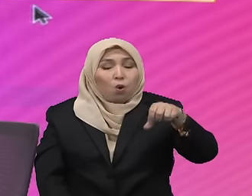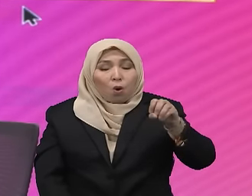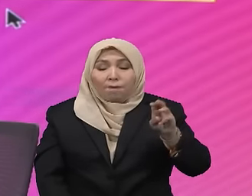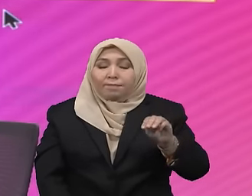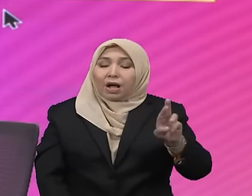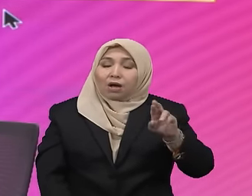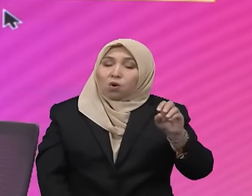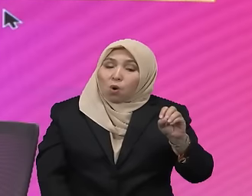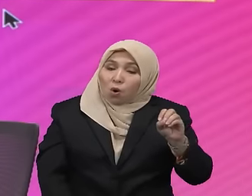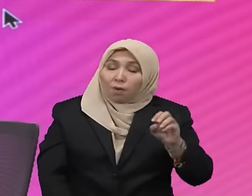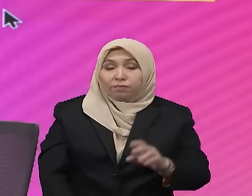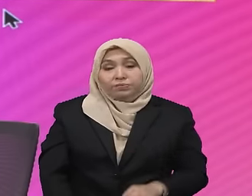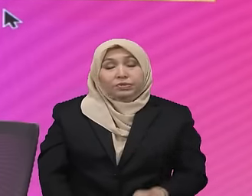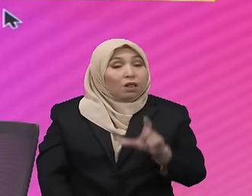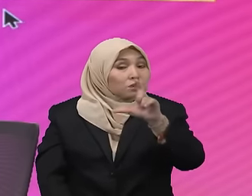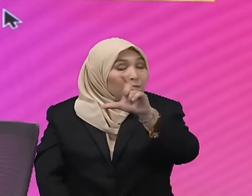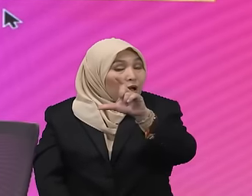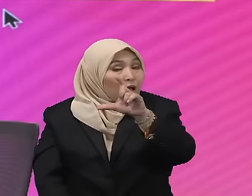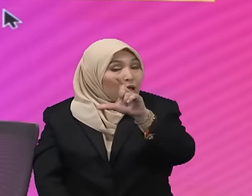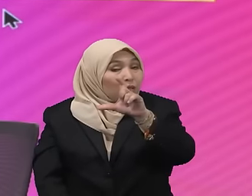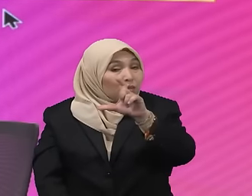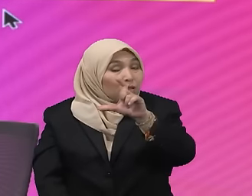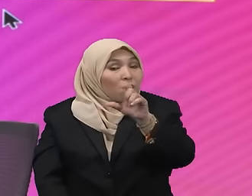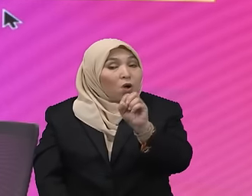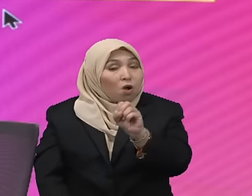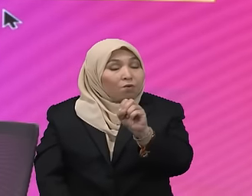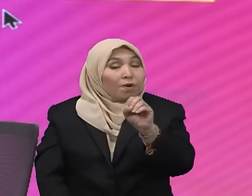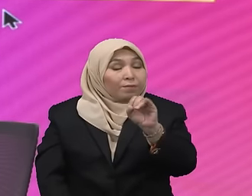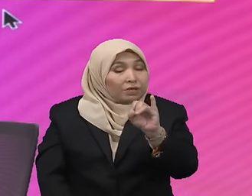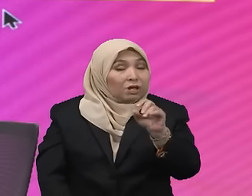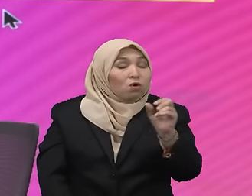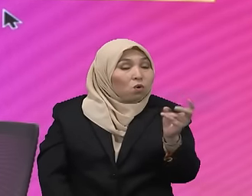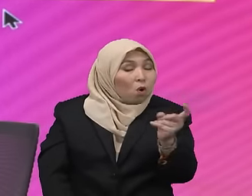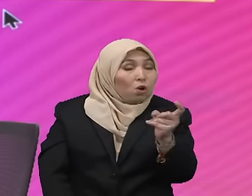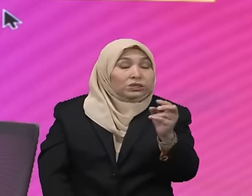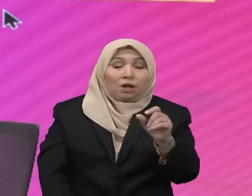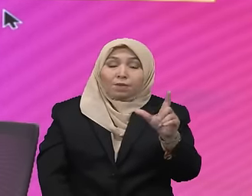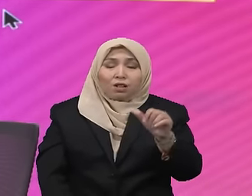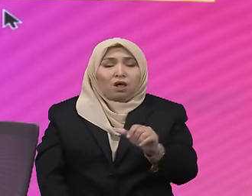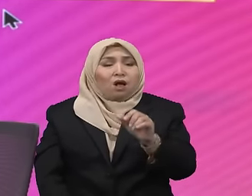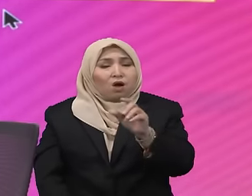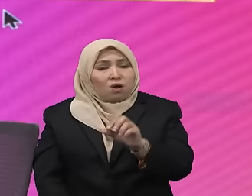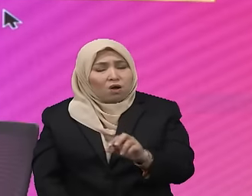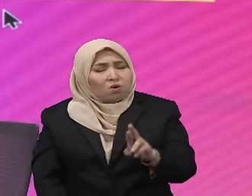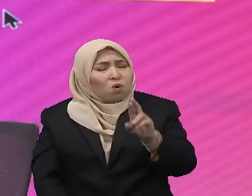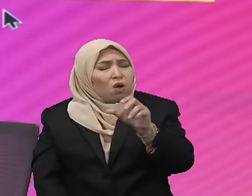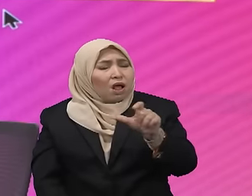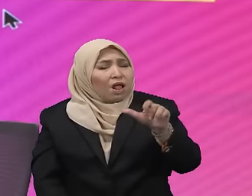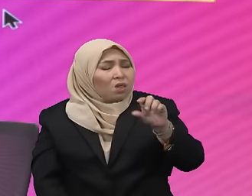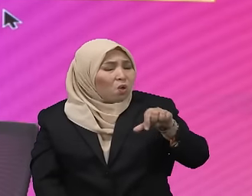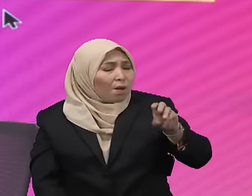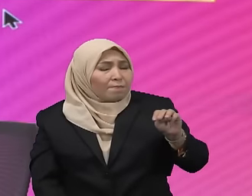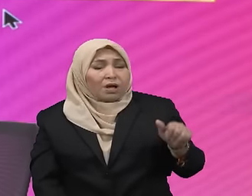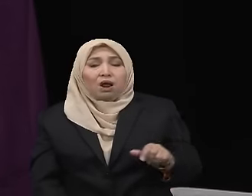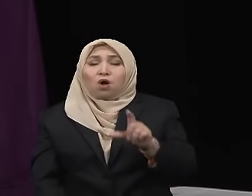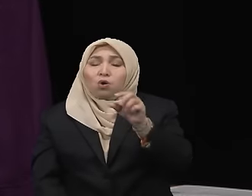ra'a al-qamara, tebal kan, qaf mim tak tebal, ra tebal balik. Ra'a al-qamara,